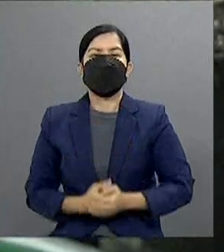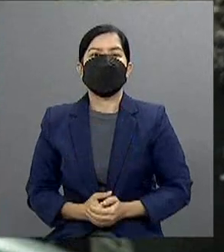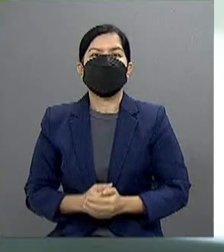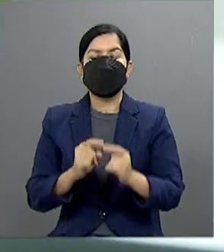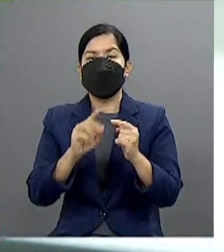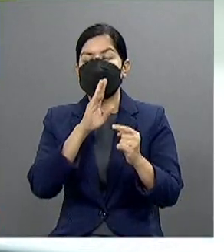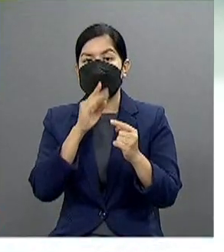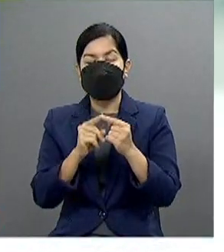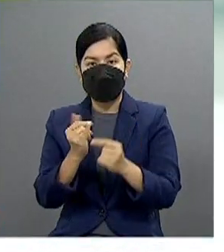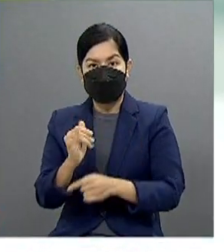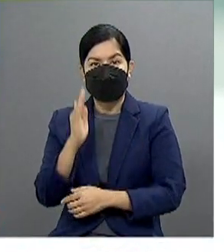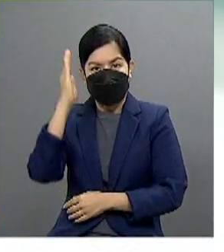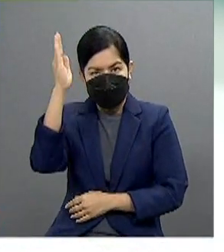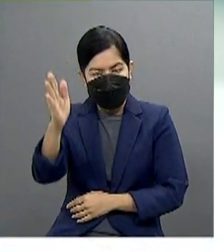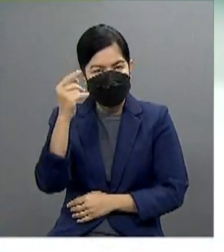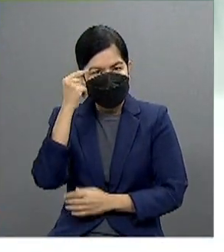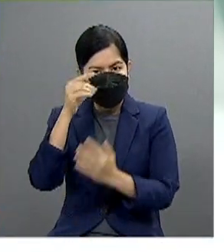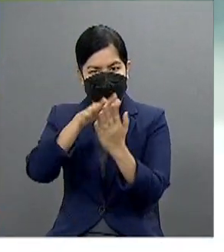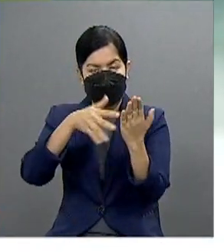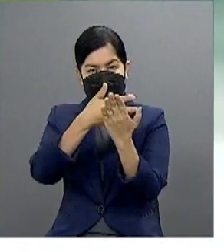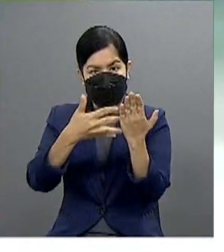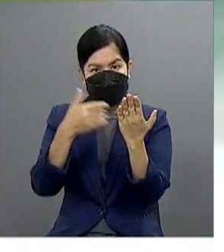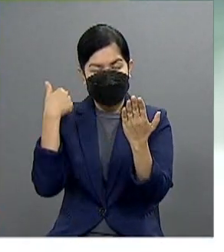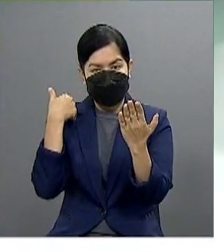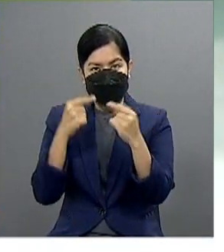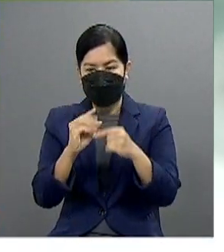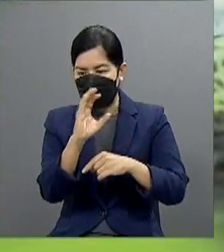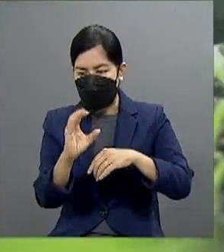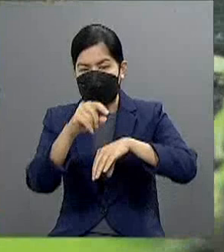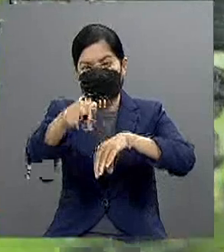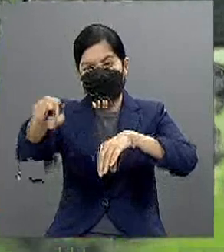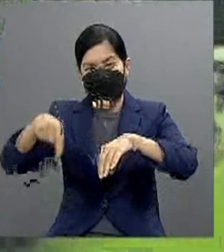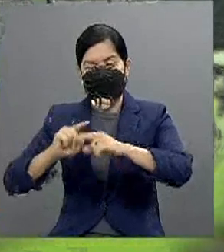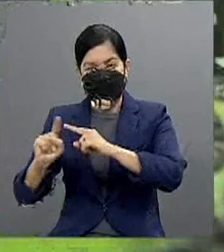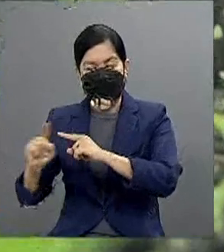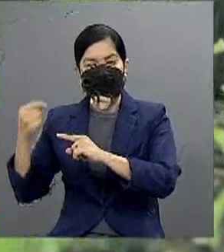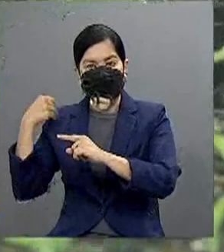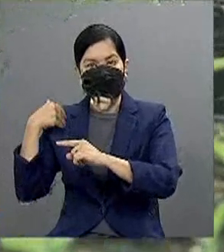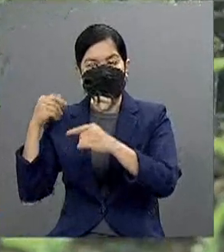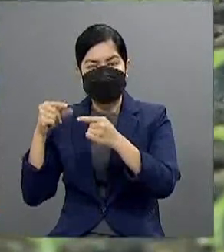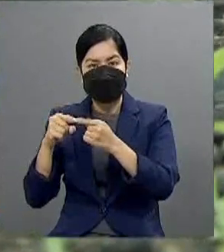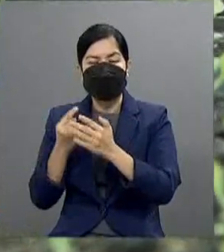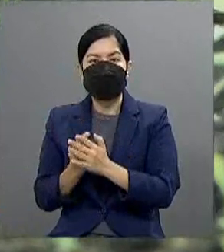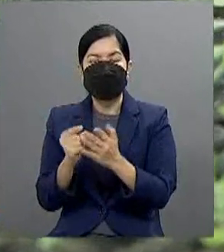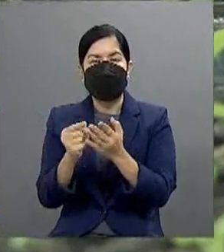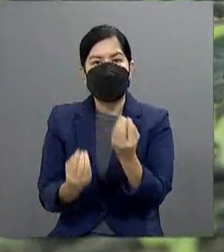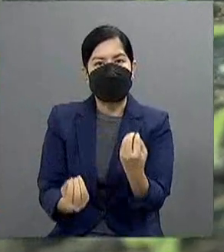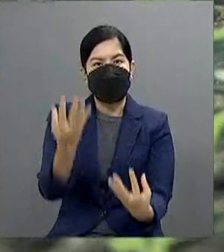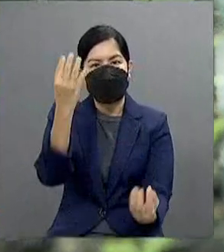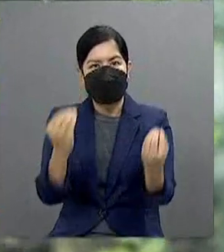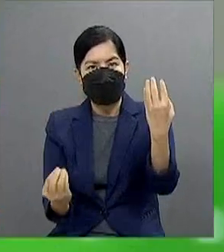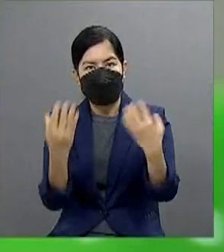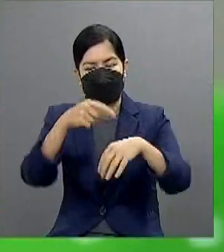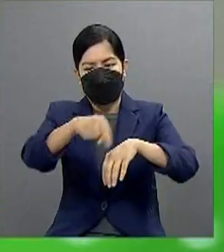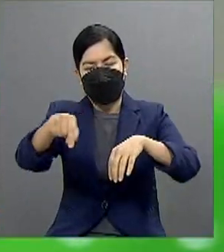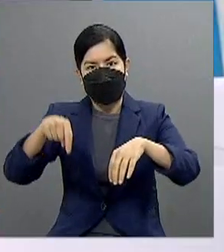ครับเราก็วางแผนว่าเราจะหาพื้นที่ที่ใหญ่ขึ้นเพื่อที่จะรองรับกำลังการผลิตแล้วก็ความต้องการของวัคซีนในอนา